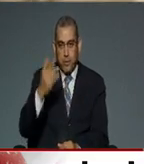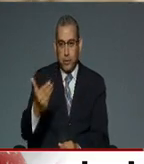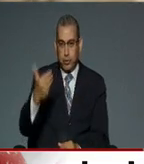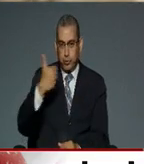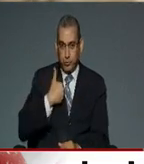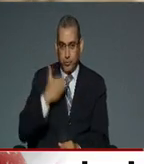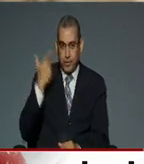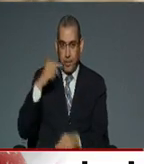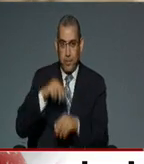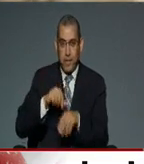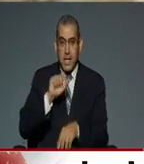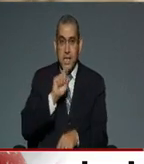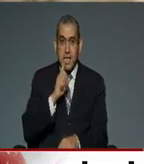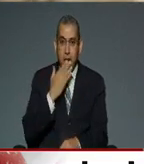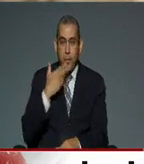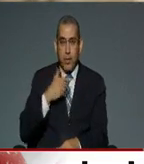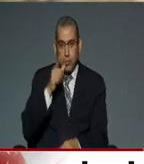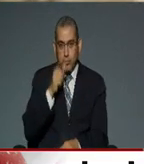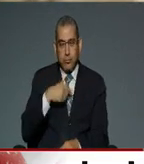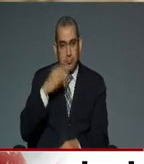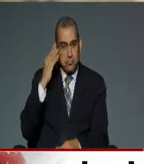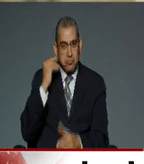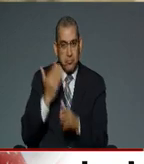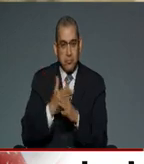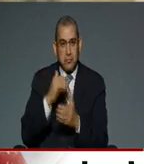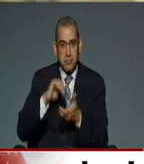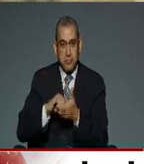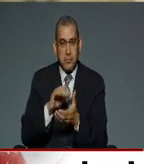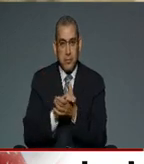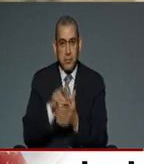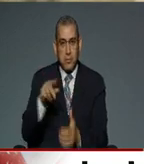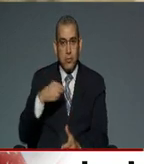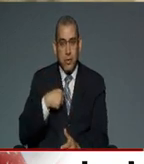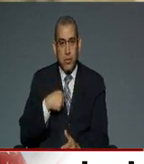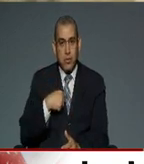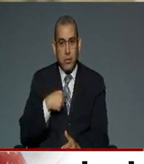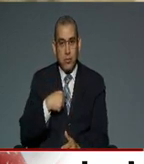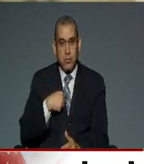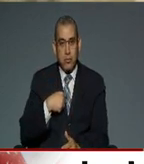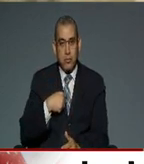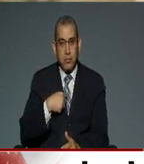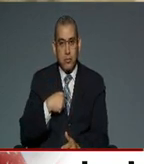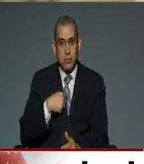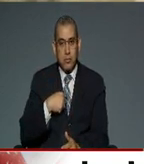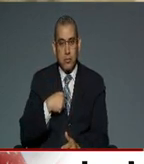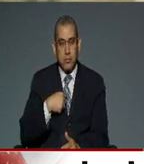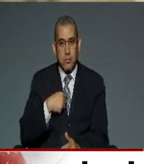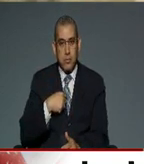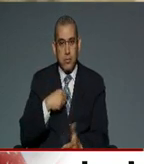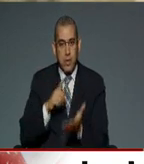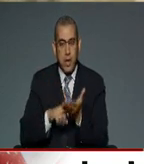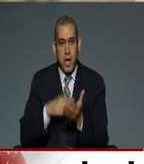partner وقد وقعنا اليوم عده اتفاقيات في غايه الاهميه وخاصه